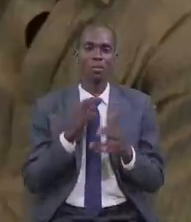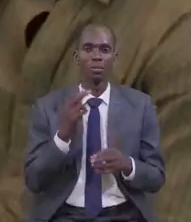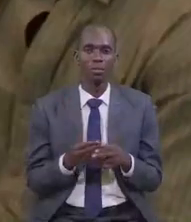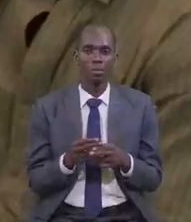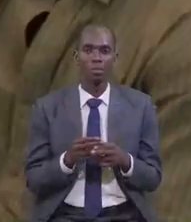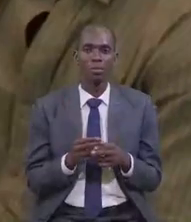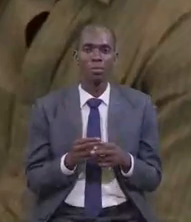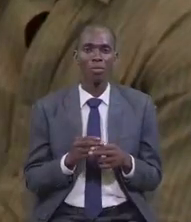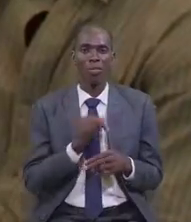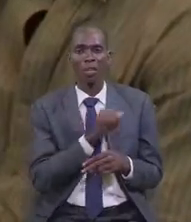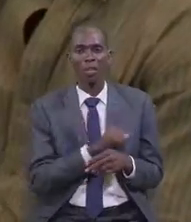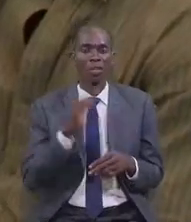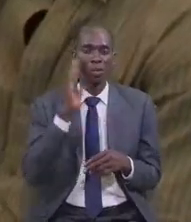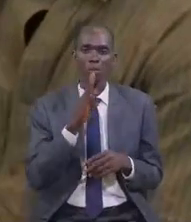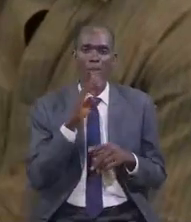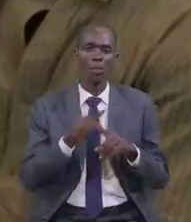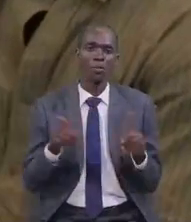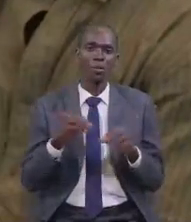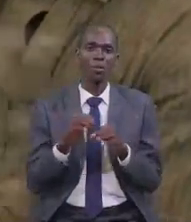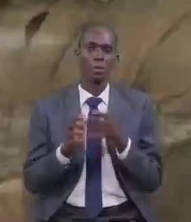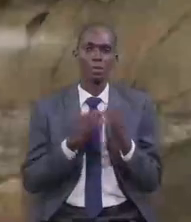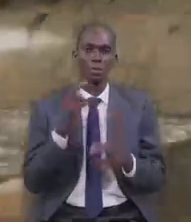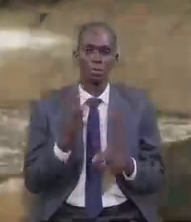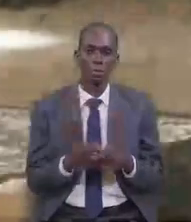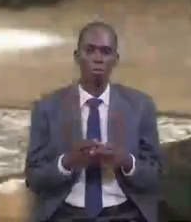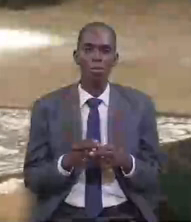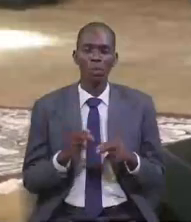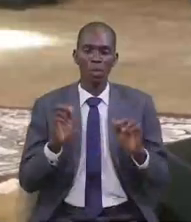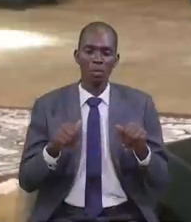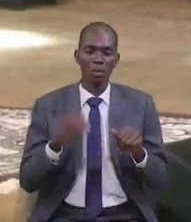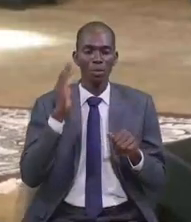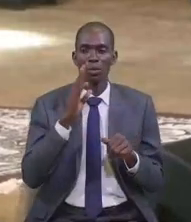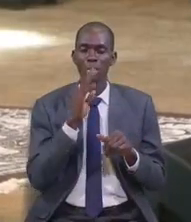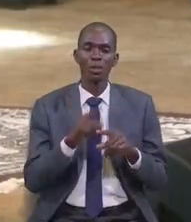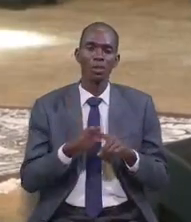attitude sera différente. Votre habileté sera différente.